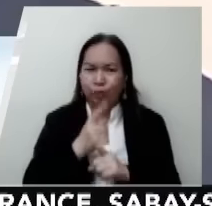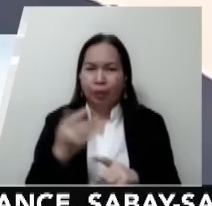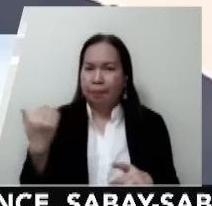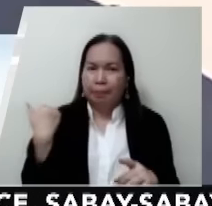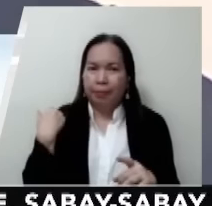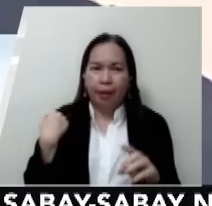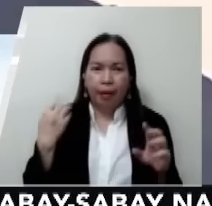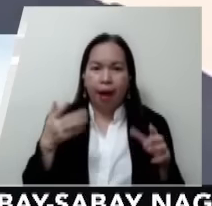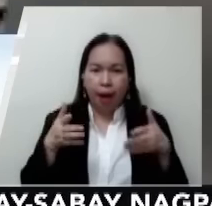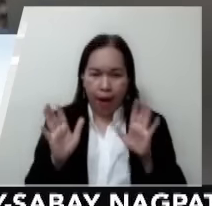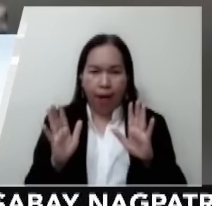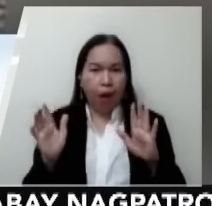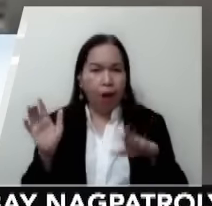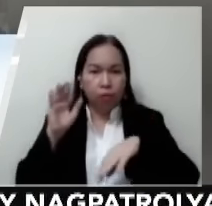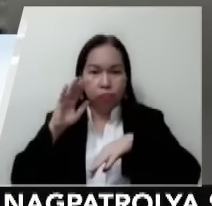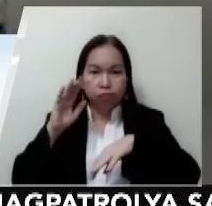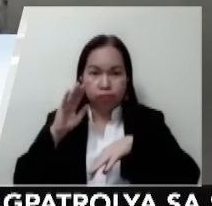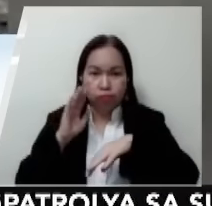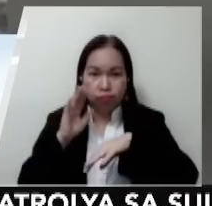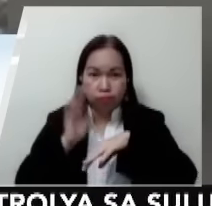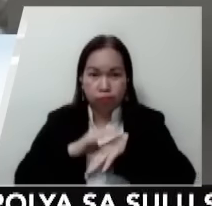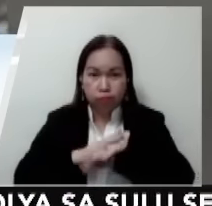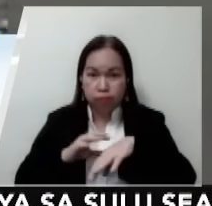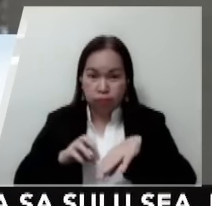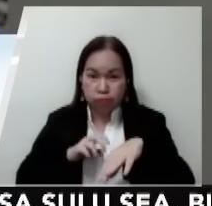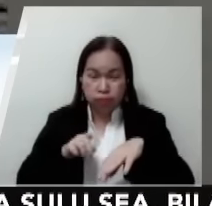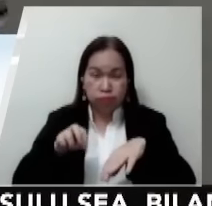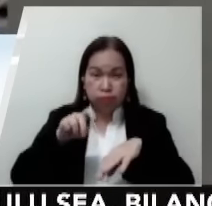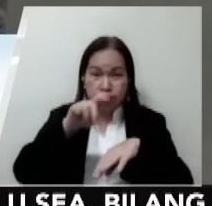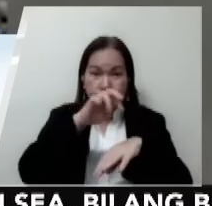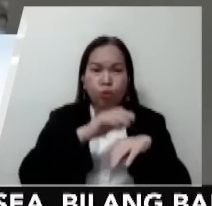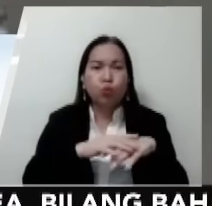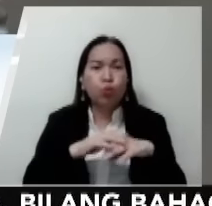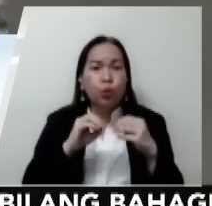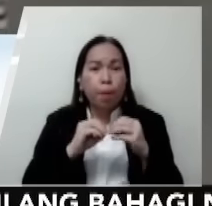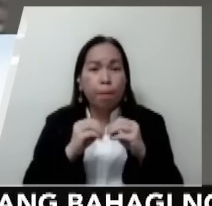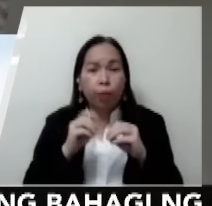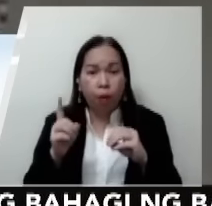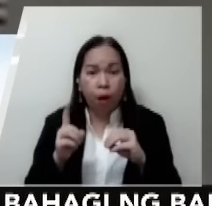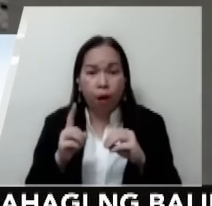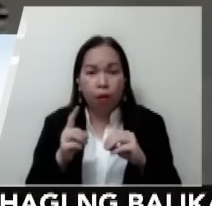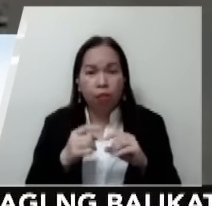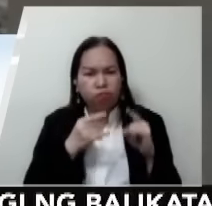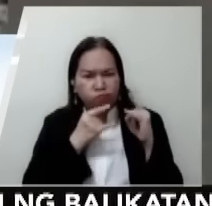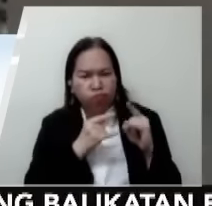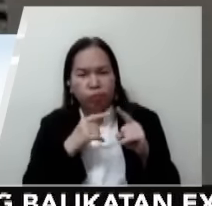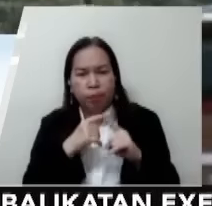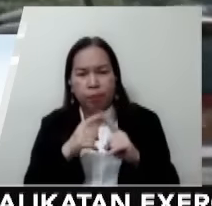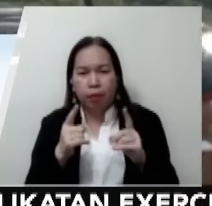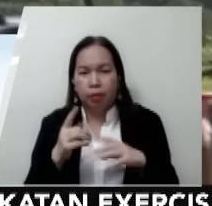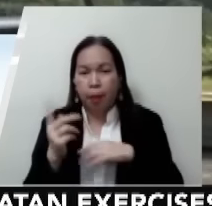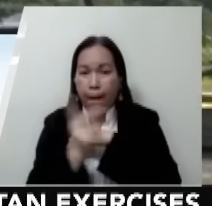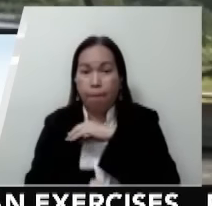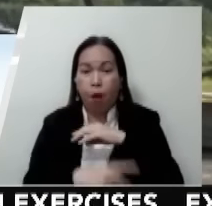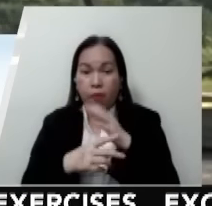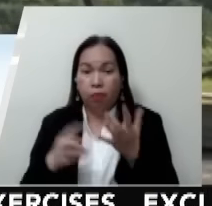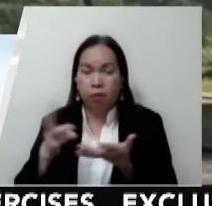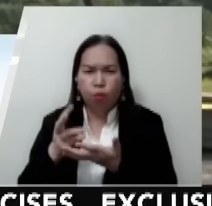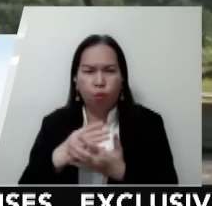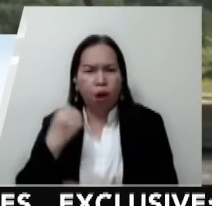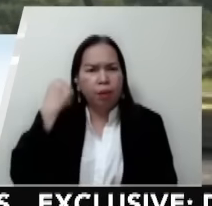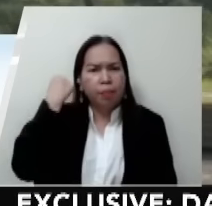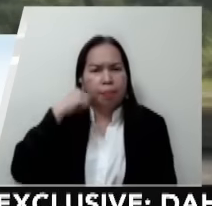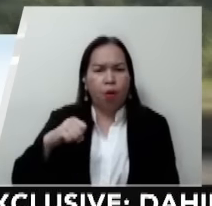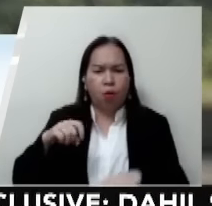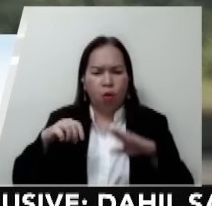alert level 1 pa. Bukod sa batikos ng netizens, kinondena ng provincial capital ang mga umakyat. Sabi nito, nilabag nila